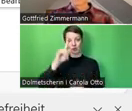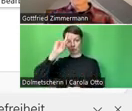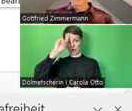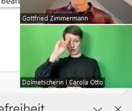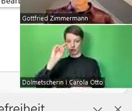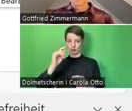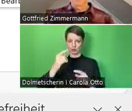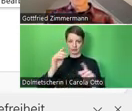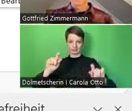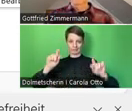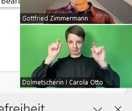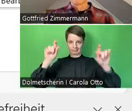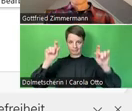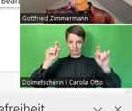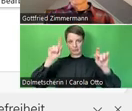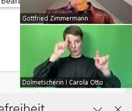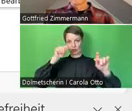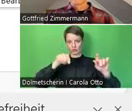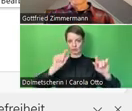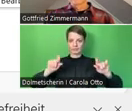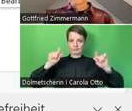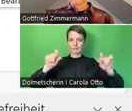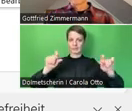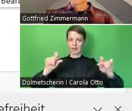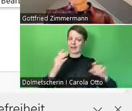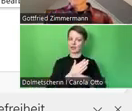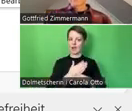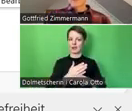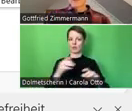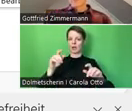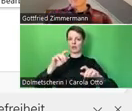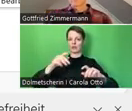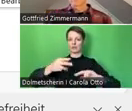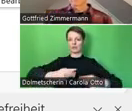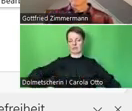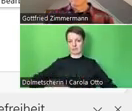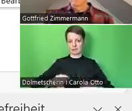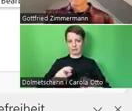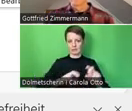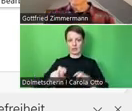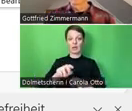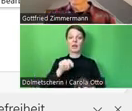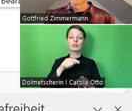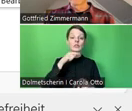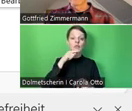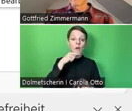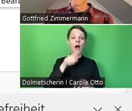bevorzugte Sprache oder Deutsch, Deutschland. Und das ist immer die Sprache, die auch als Korrekturunterstützung